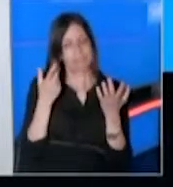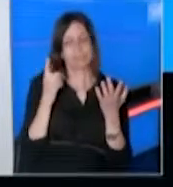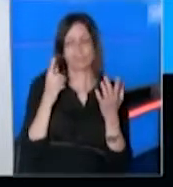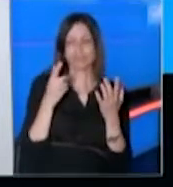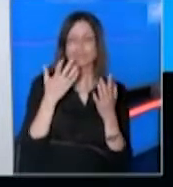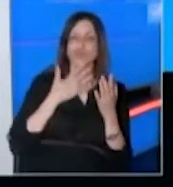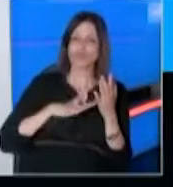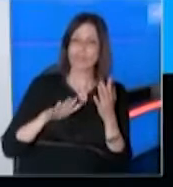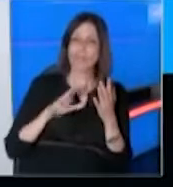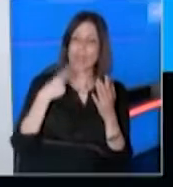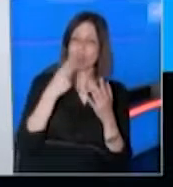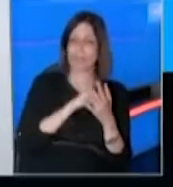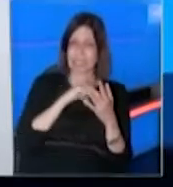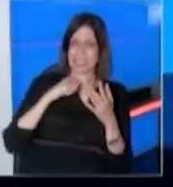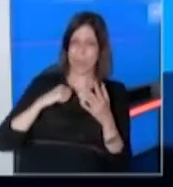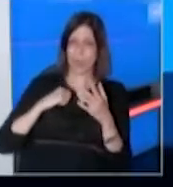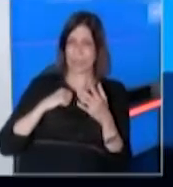והשאיפה הזו להיות בעצמאות,